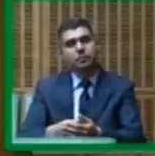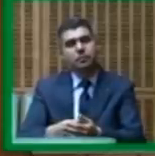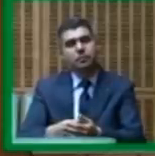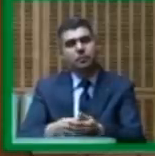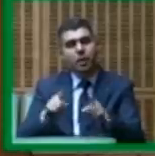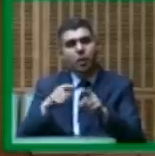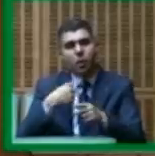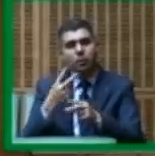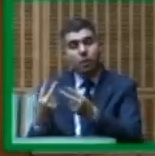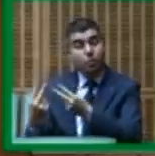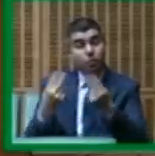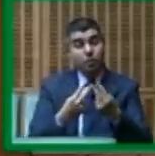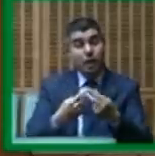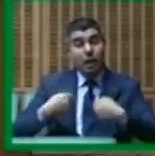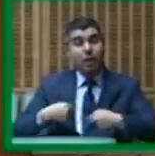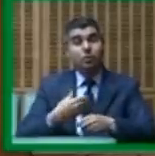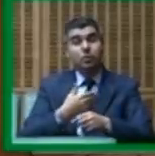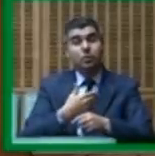انا ملي جيت